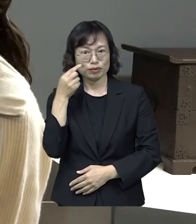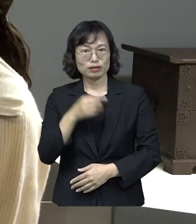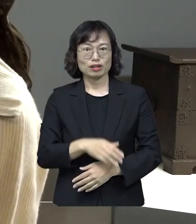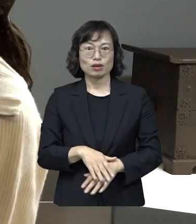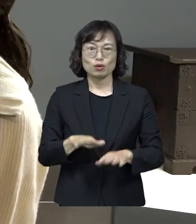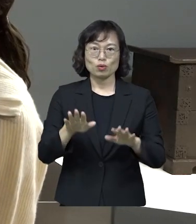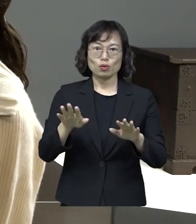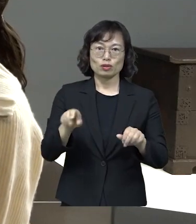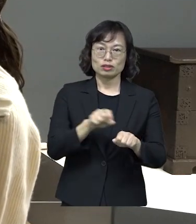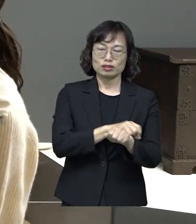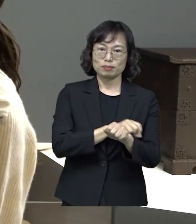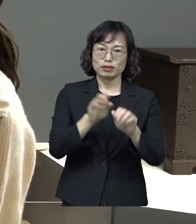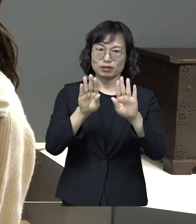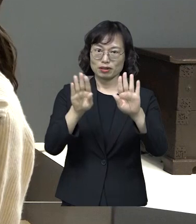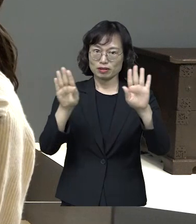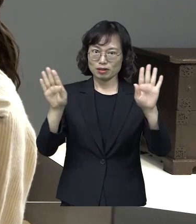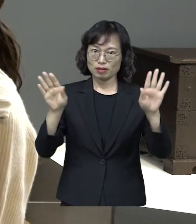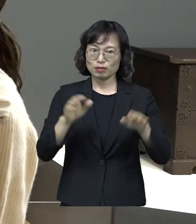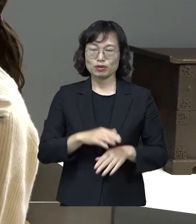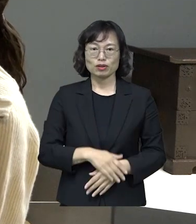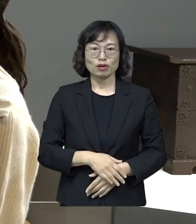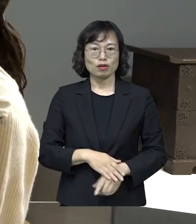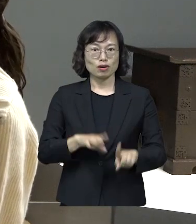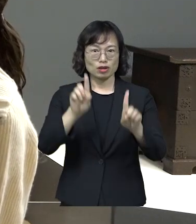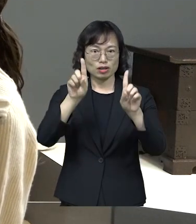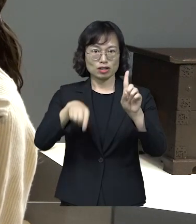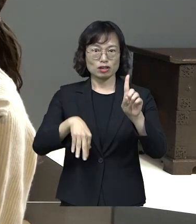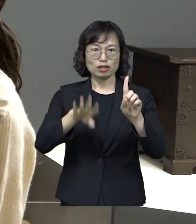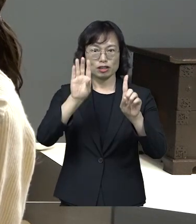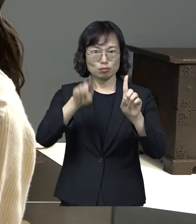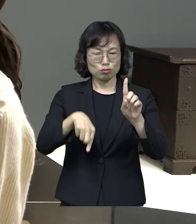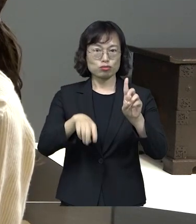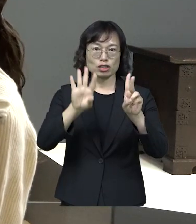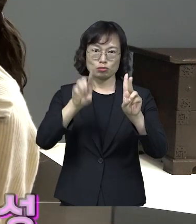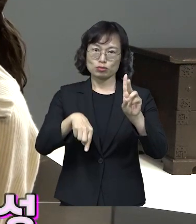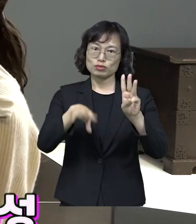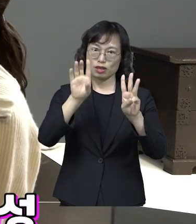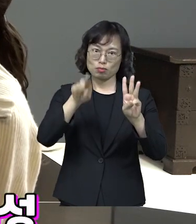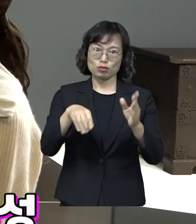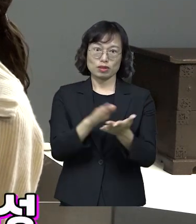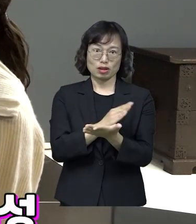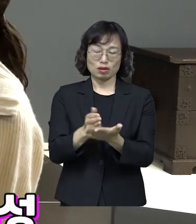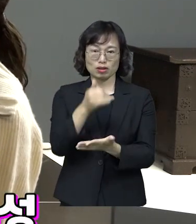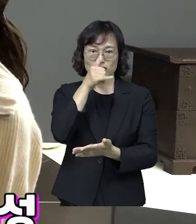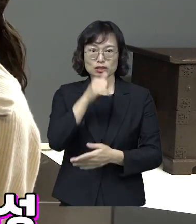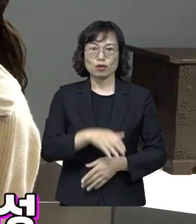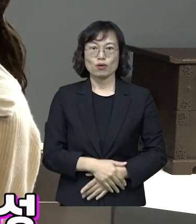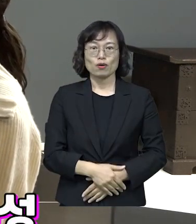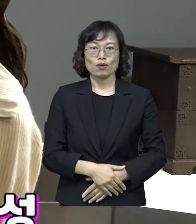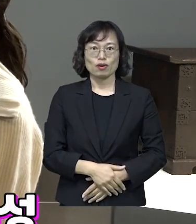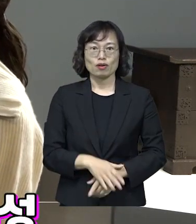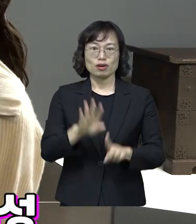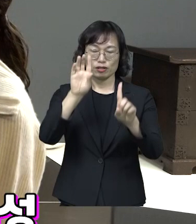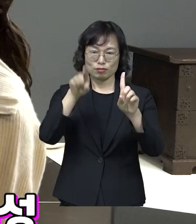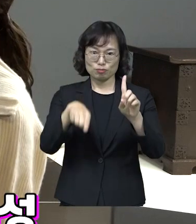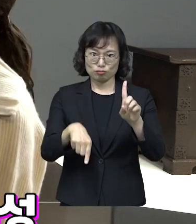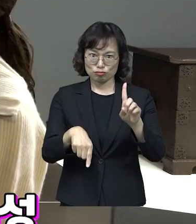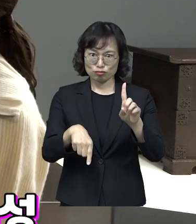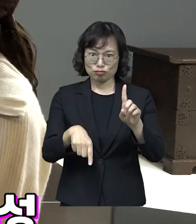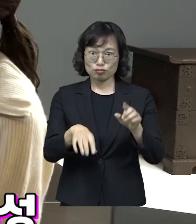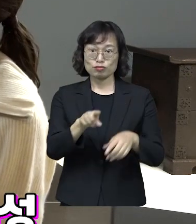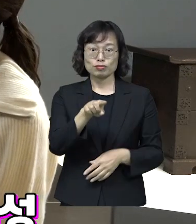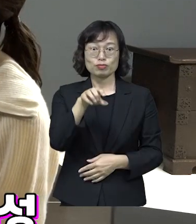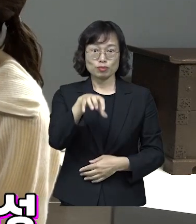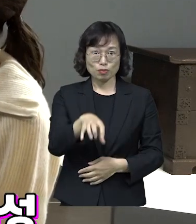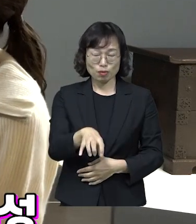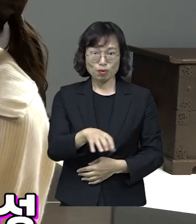제가 조금 살펴보고 왔는데 오늘 기획전도 1부에서 3부까지 나뉘어서 구성되어 있다고 하더라고요.